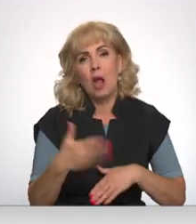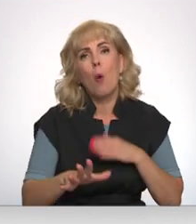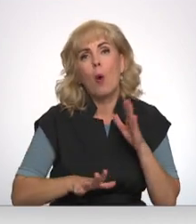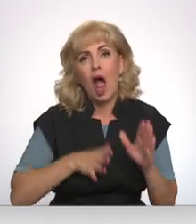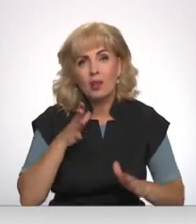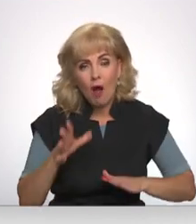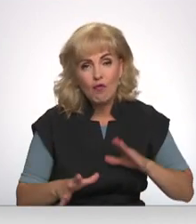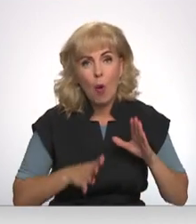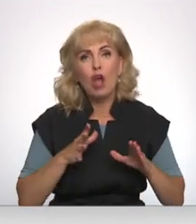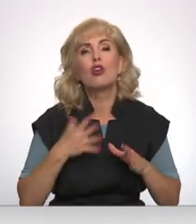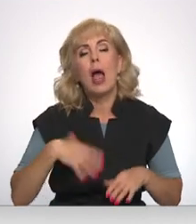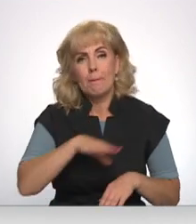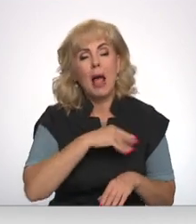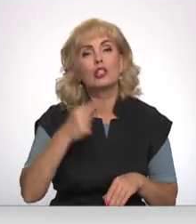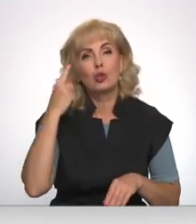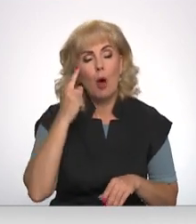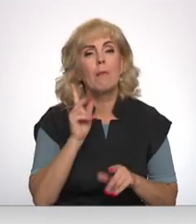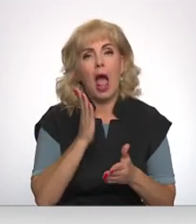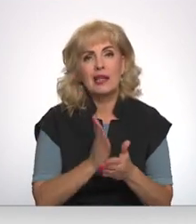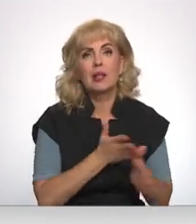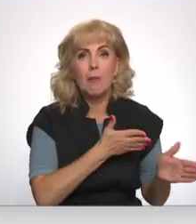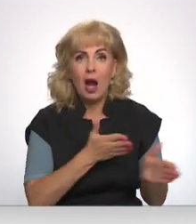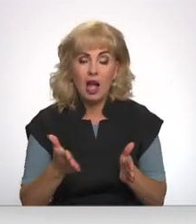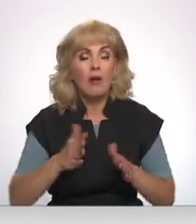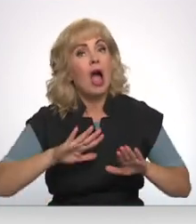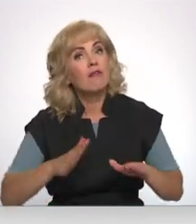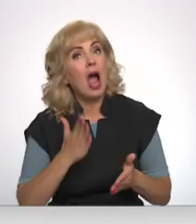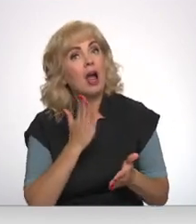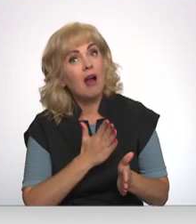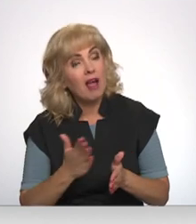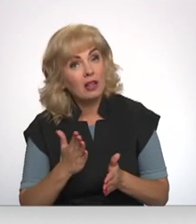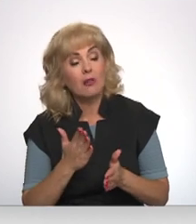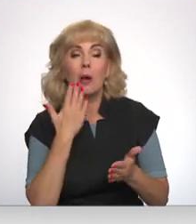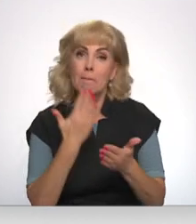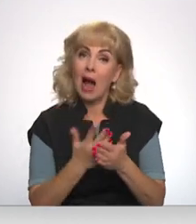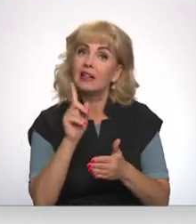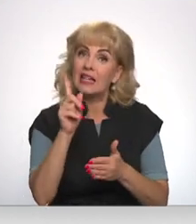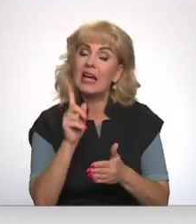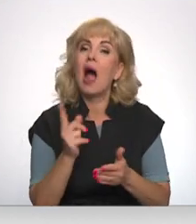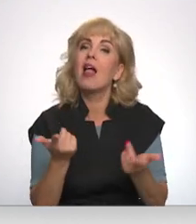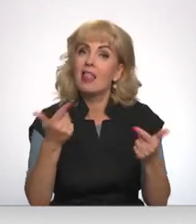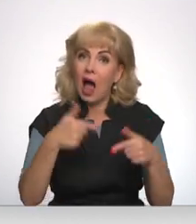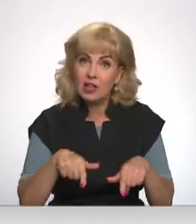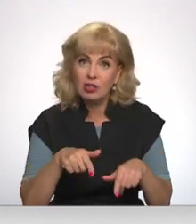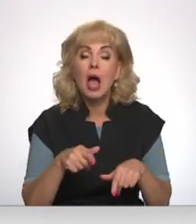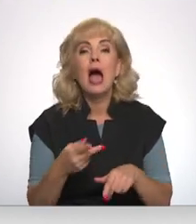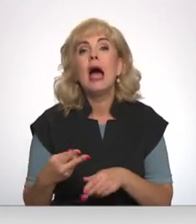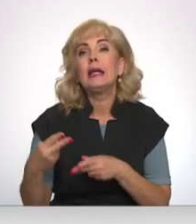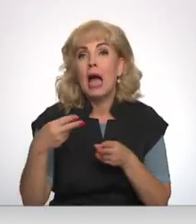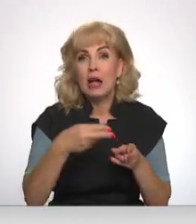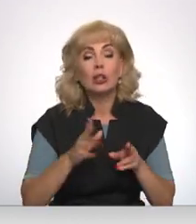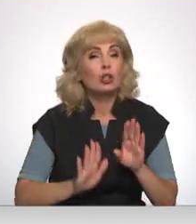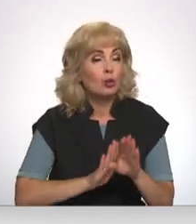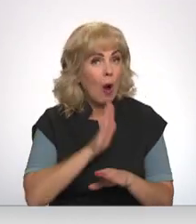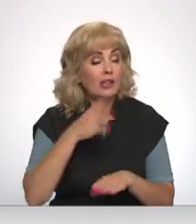un mēs domājam, ka esam gatavi, bet vai esam gatavi, to parādīs laiks. Autobusu slimnīcas teritorijā ieradies agri no rīta.